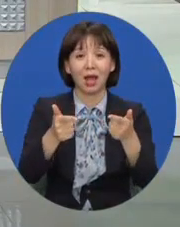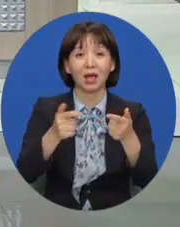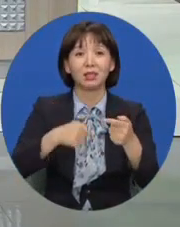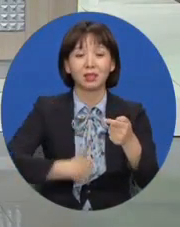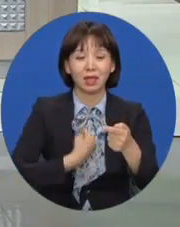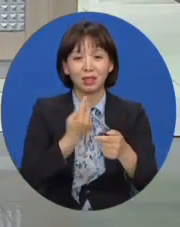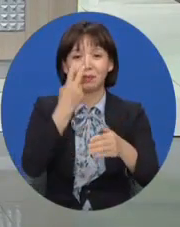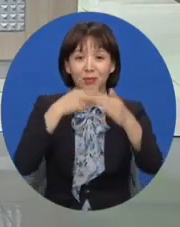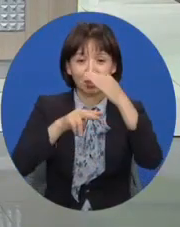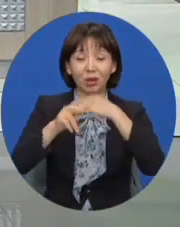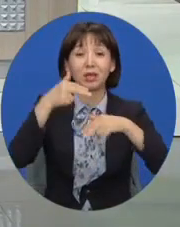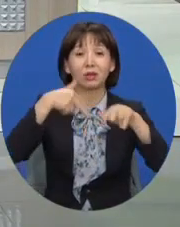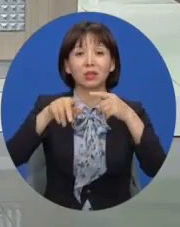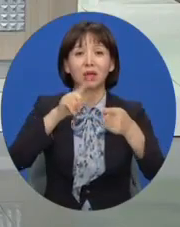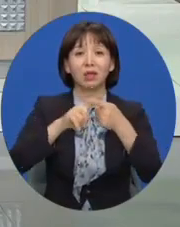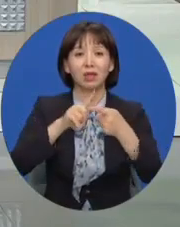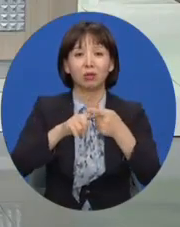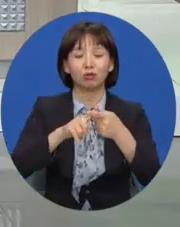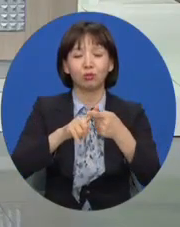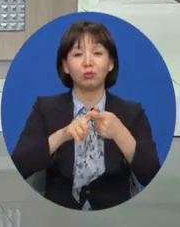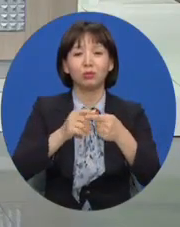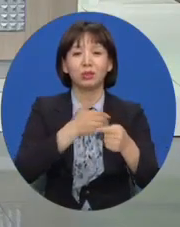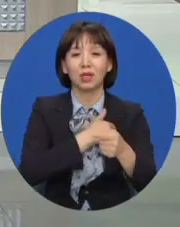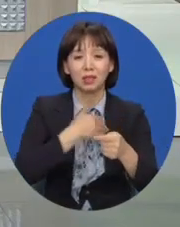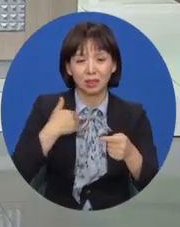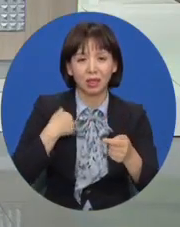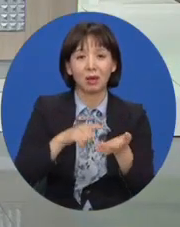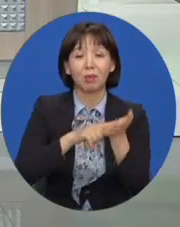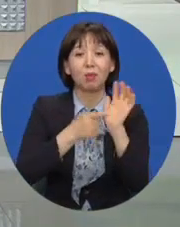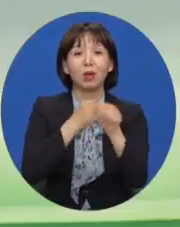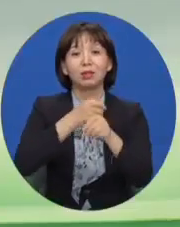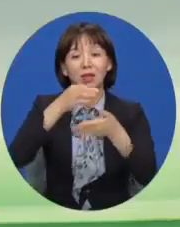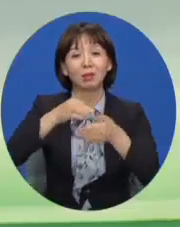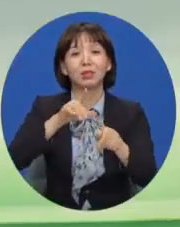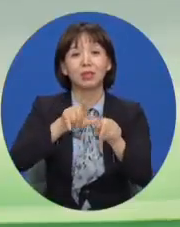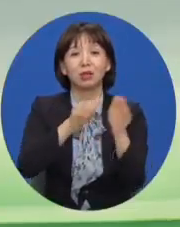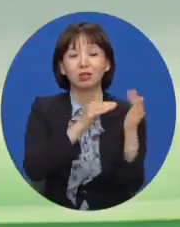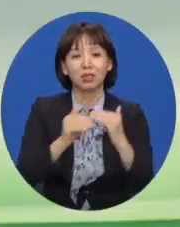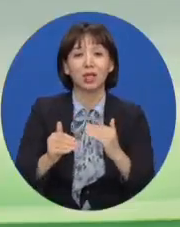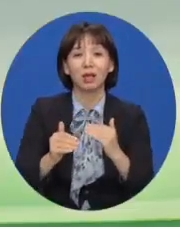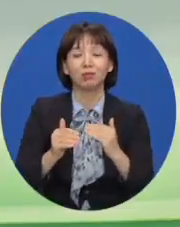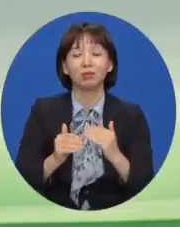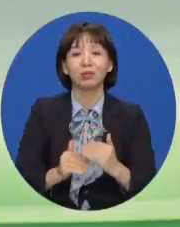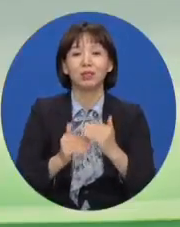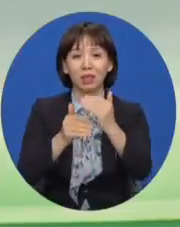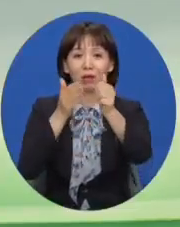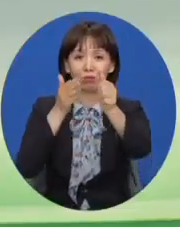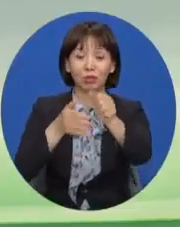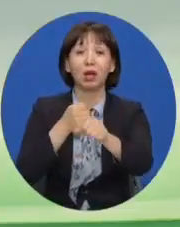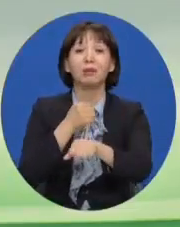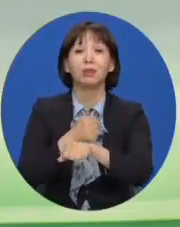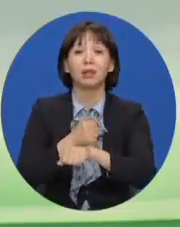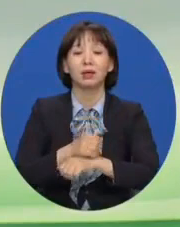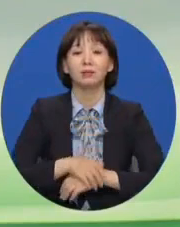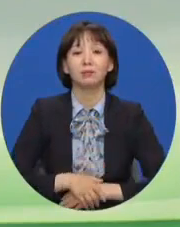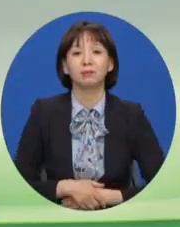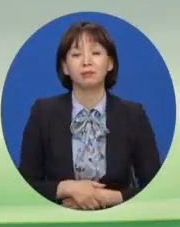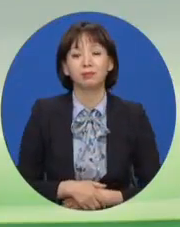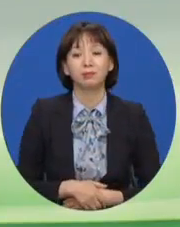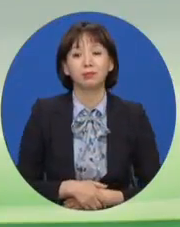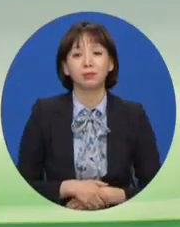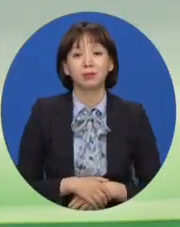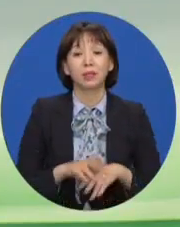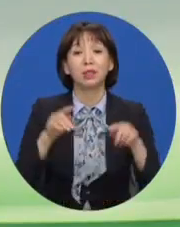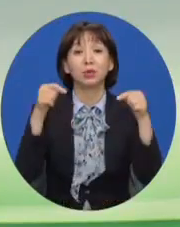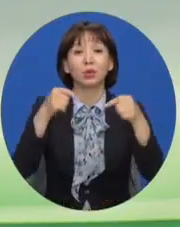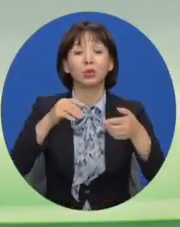비전과 정책을 소신 있게, 내실 있게 발표할 수 있는 값진 시간으로 진행해 주시기를 다시 한번 앞서 부탁을 좀 드리겠습니다. 이